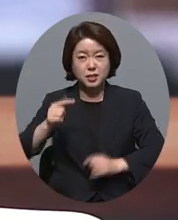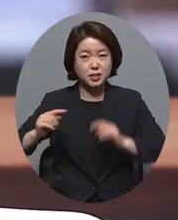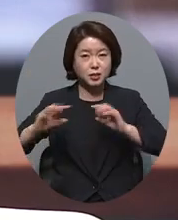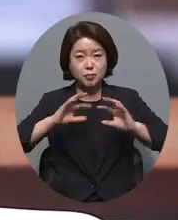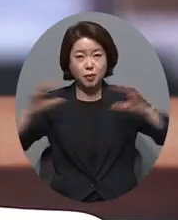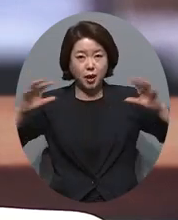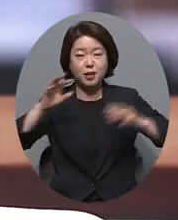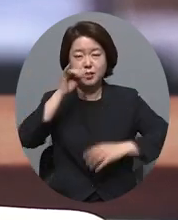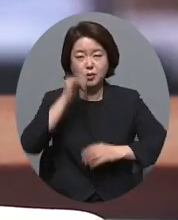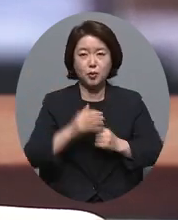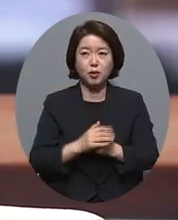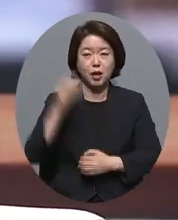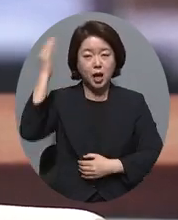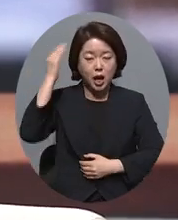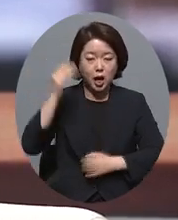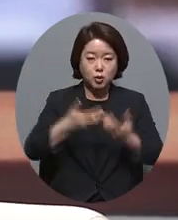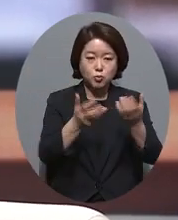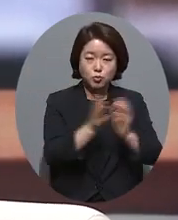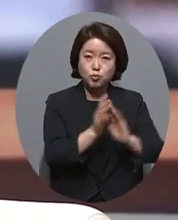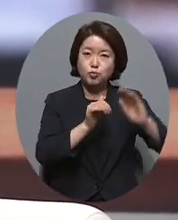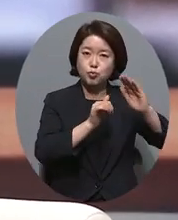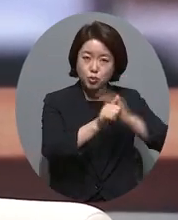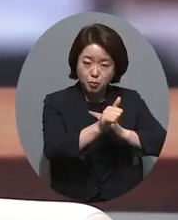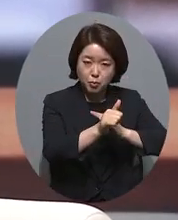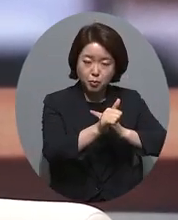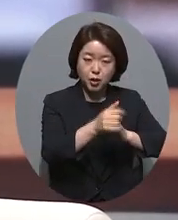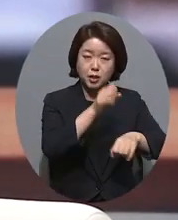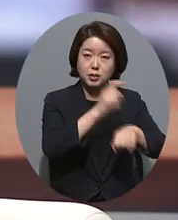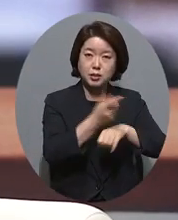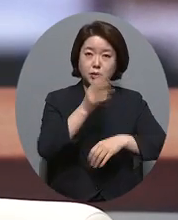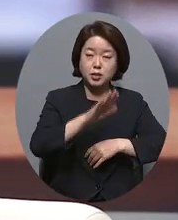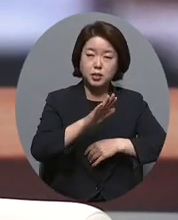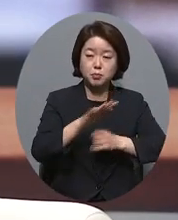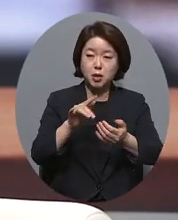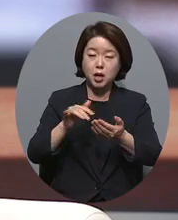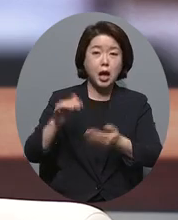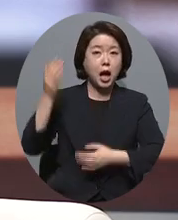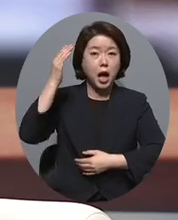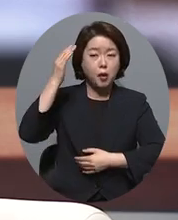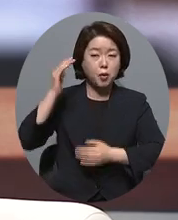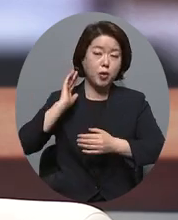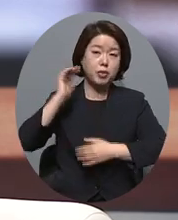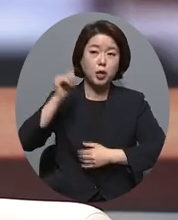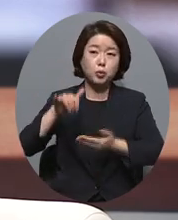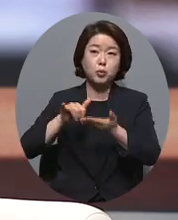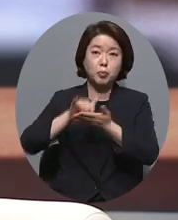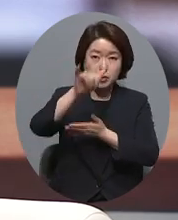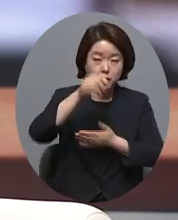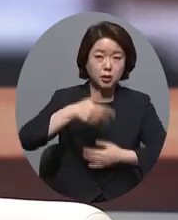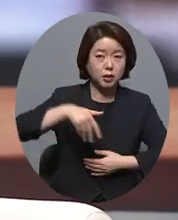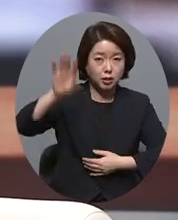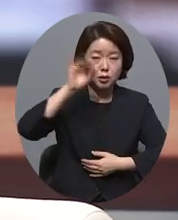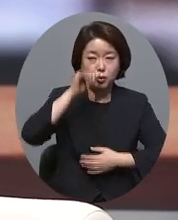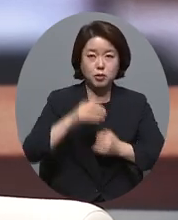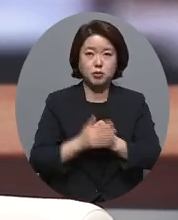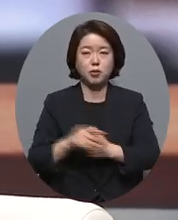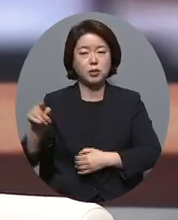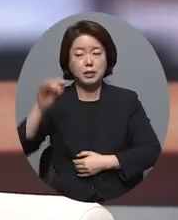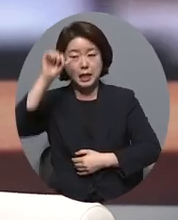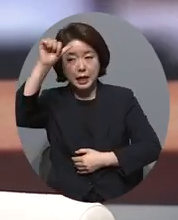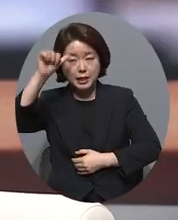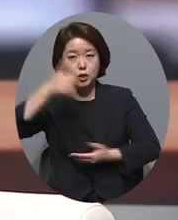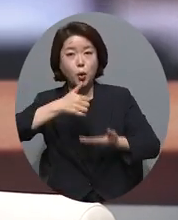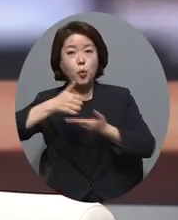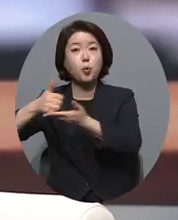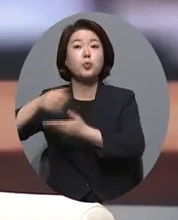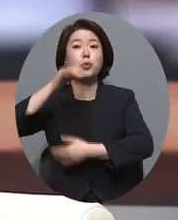한국 대표단 성격이라고 얘기를 하면서 전용기까지 타고 갔었죠 당시 청와대는 인도 총리의 요청이 있었다라고 말을 했는데